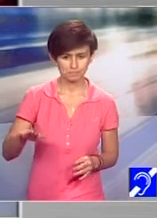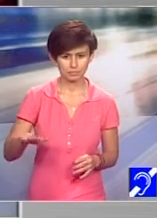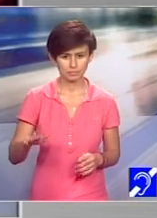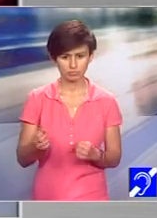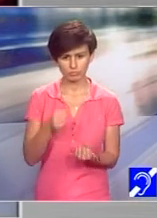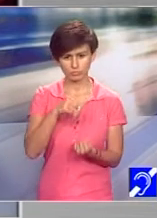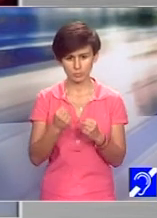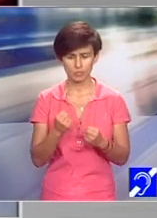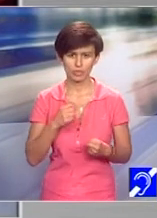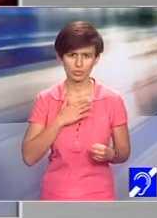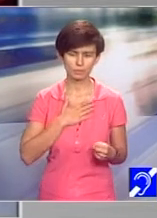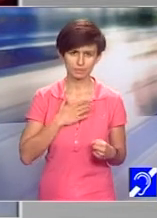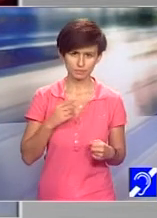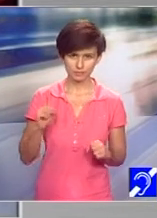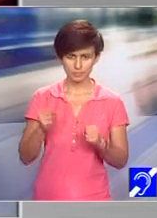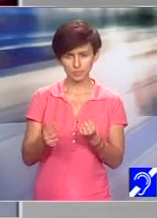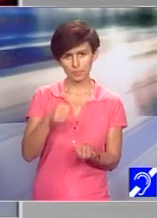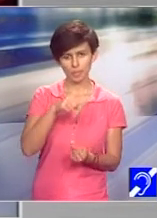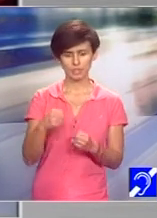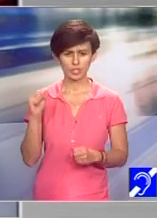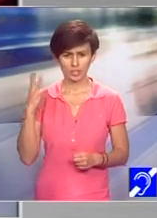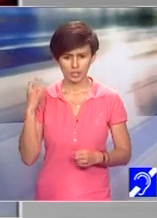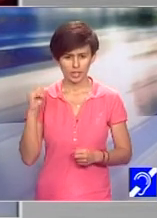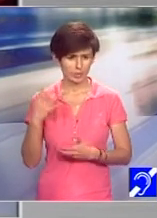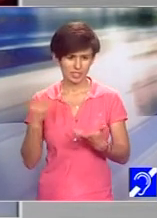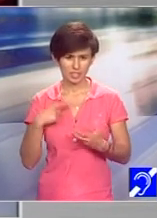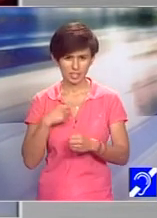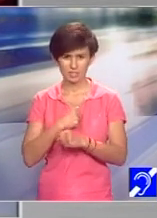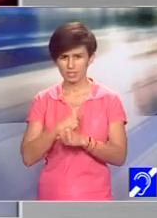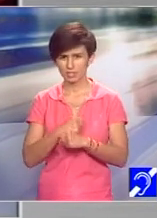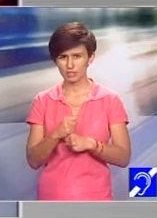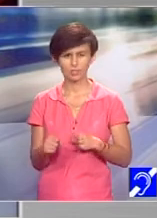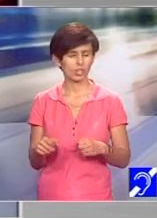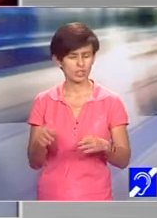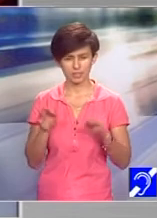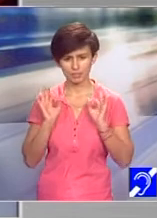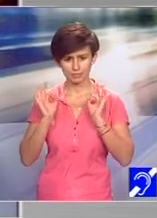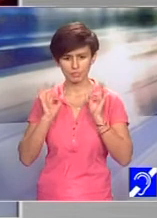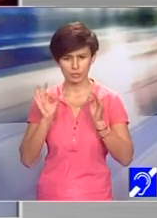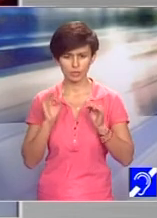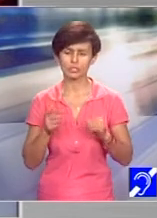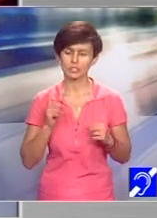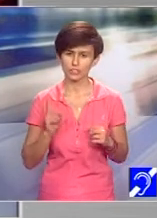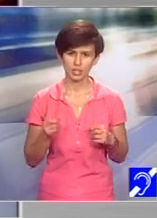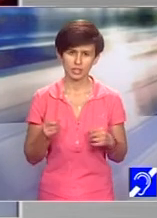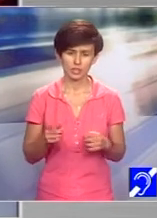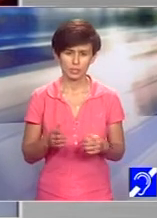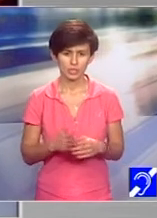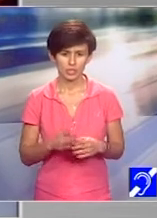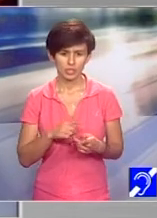de mii de kilometri care sunt uzate, foarte uzate. Și ar trebui reînlocui parcul